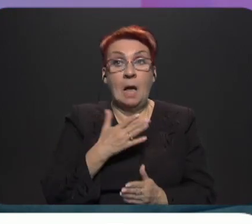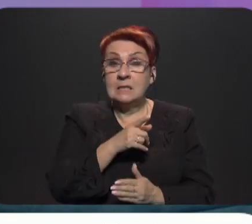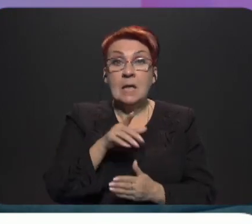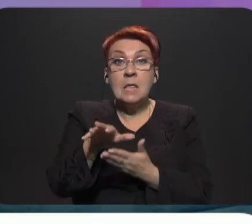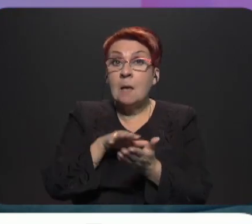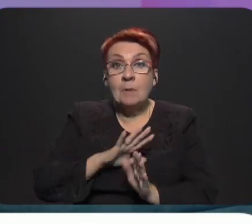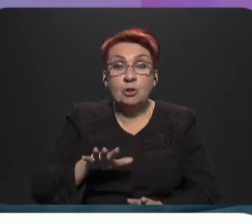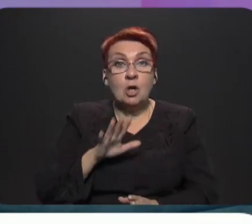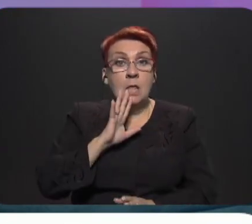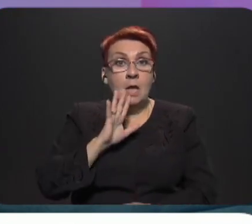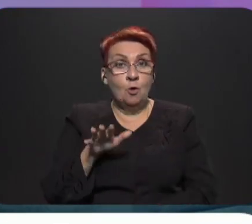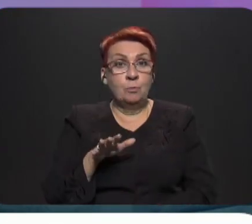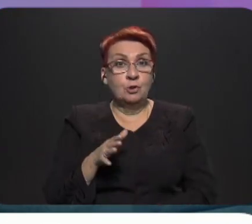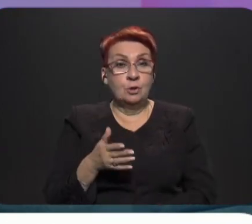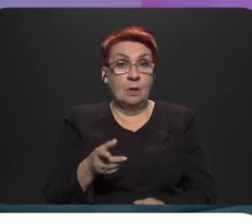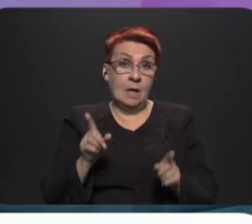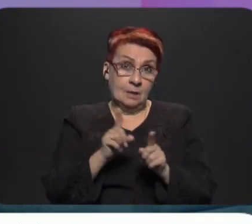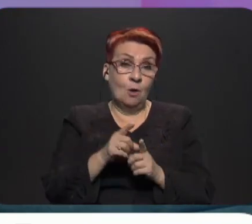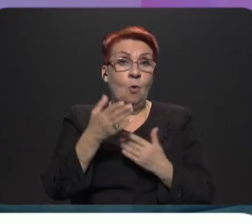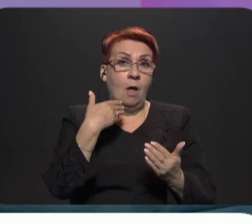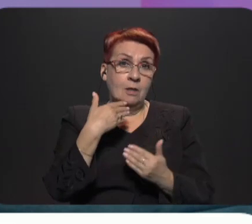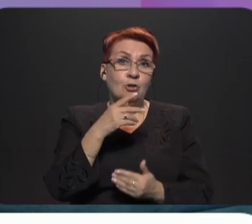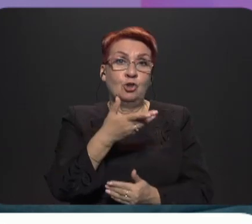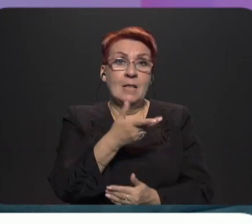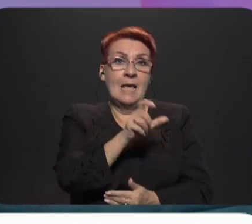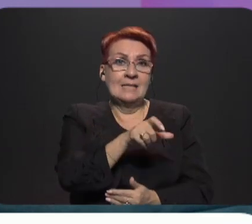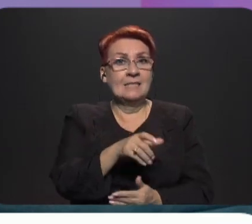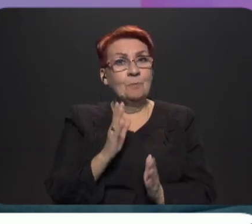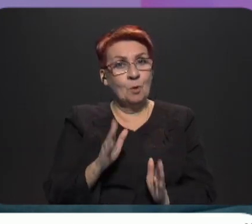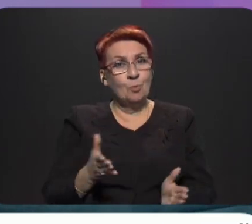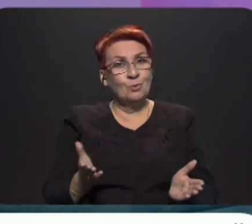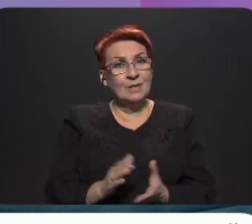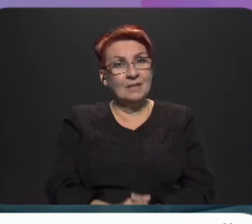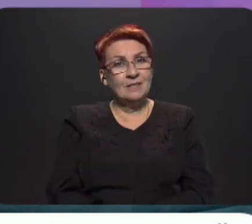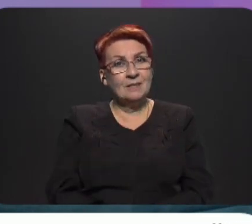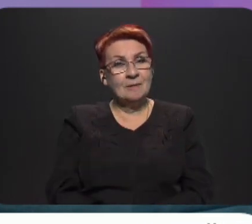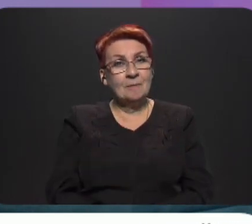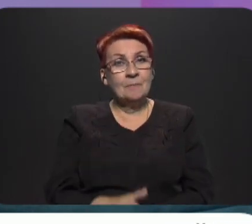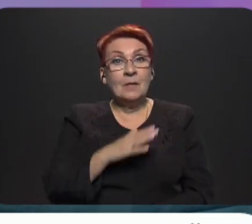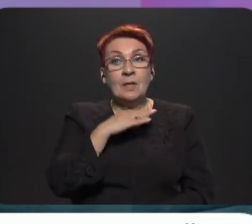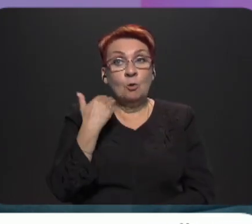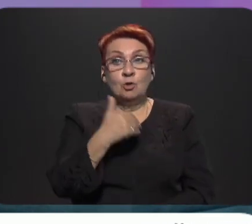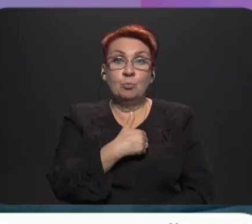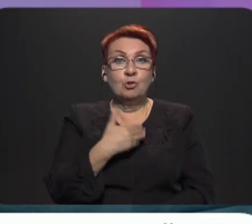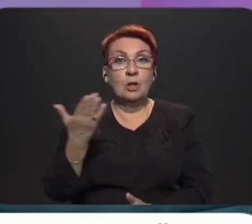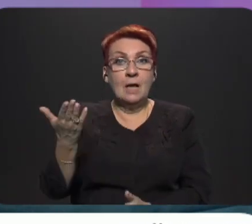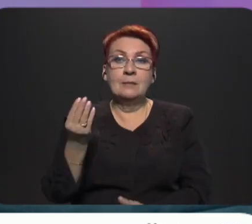любишь, тогда такое же отношение к себе. Вот. Не хочешь пожелать ему там питания